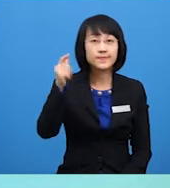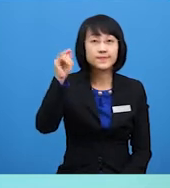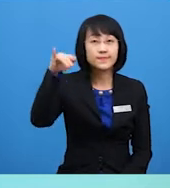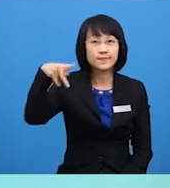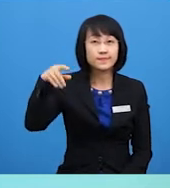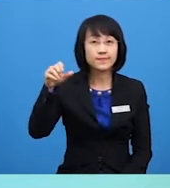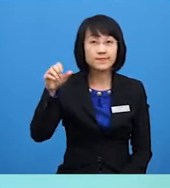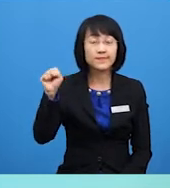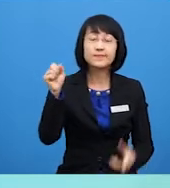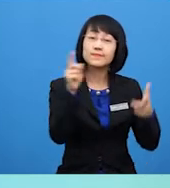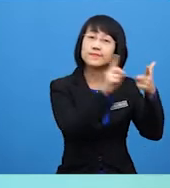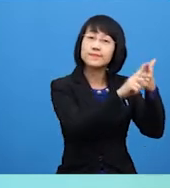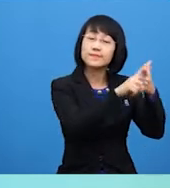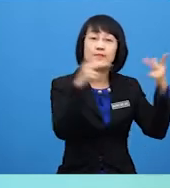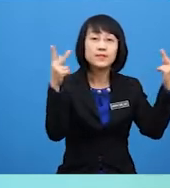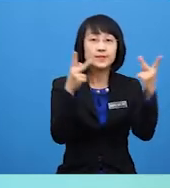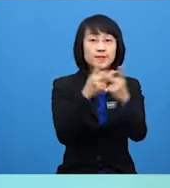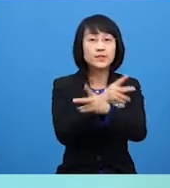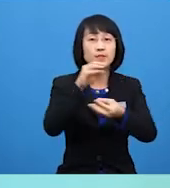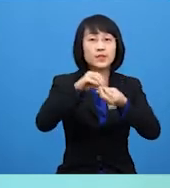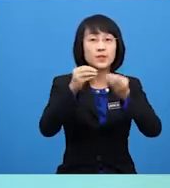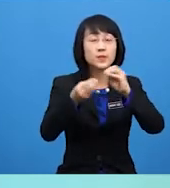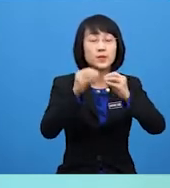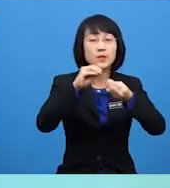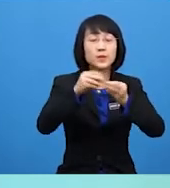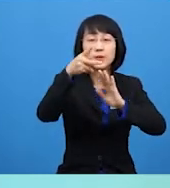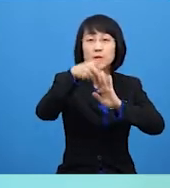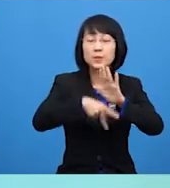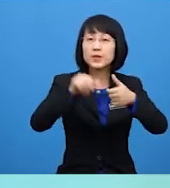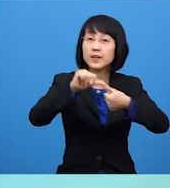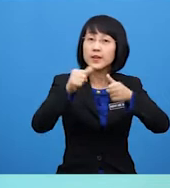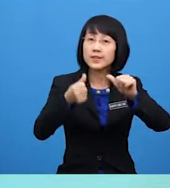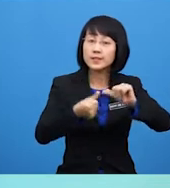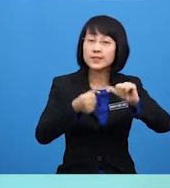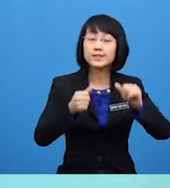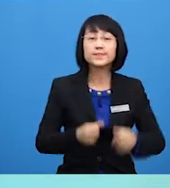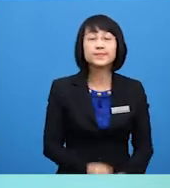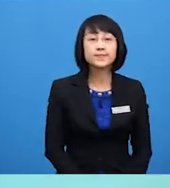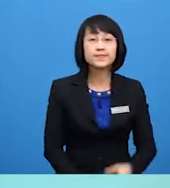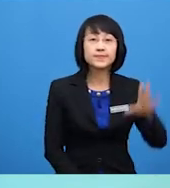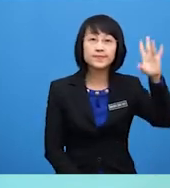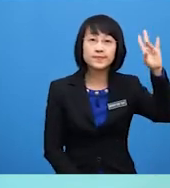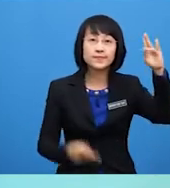Tips kedua, darabkan nombor-nombor pengangka, iaitu